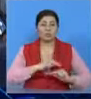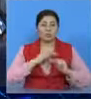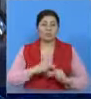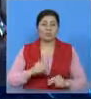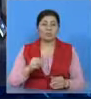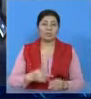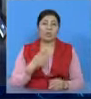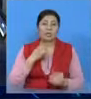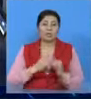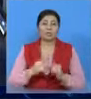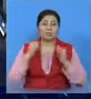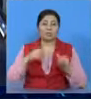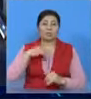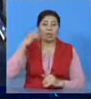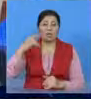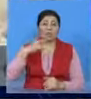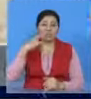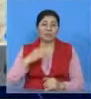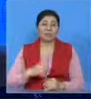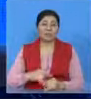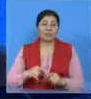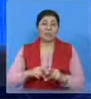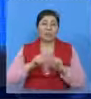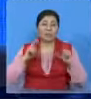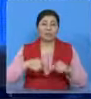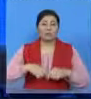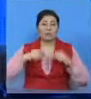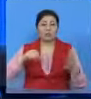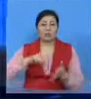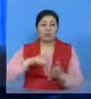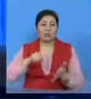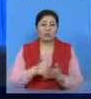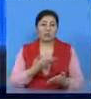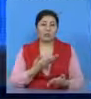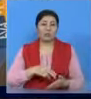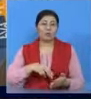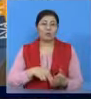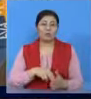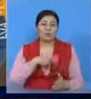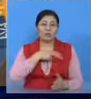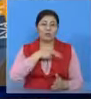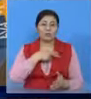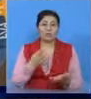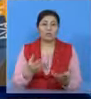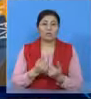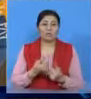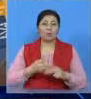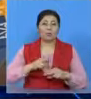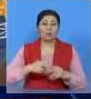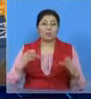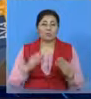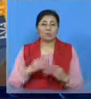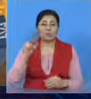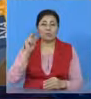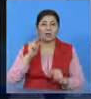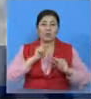дамуына, соның ішінде қазақ тілі мектептердің ашылуына үлес қосқан. Бүгін еңбек озаты медаліне ие болды. Осы салада жұмыс